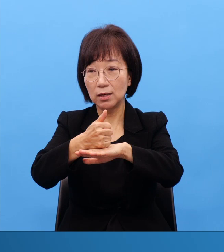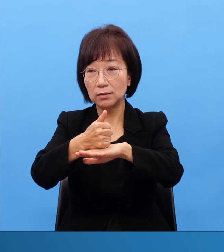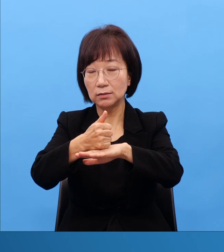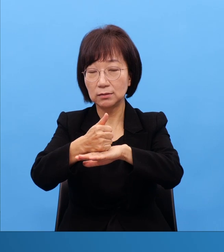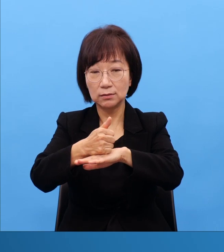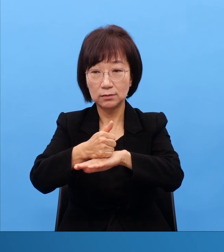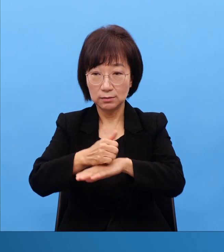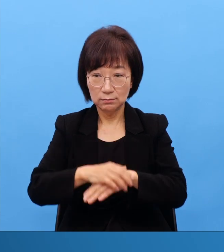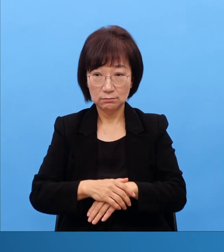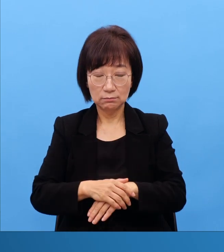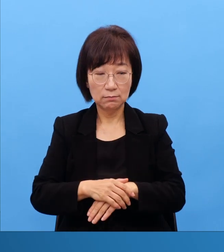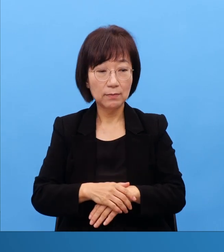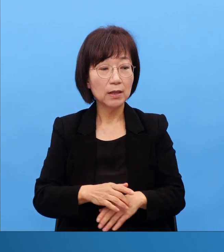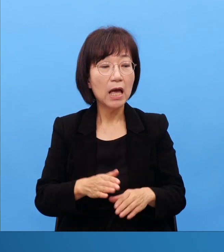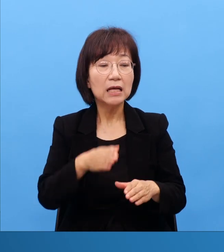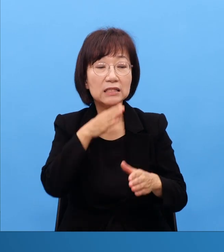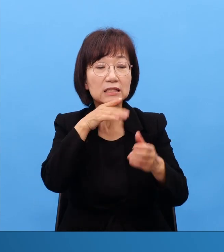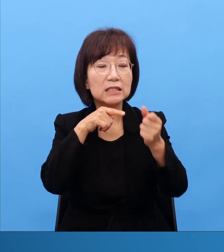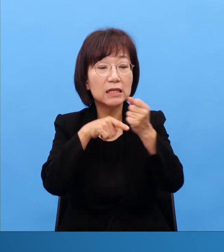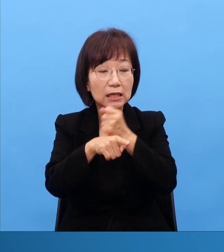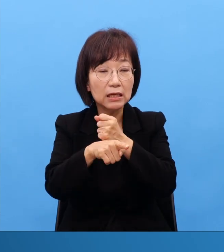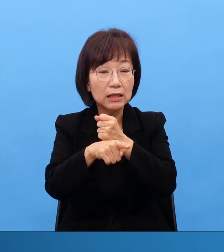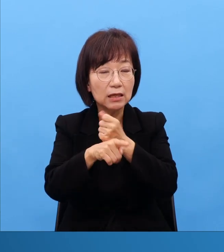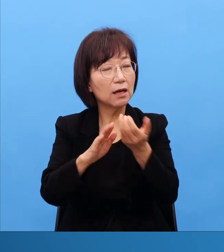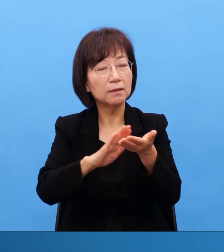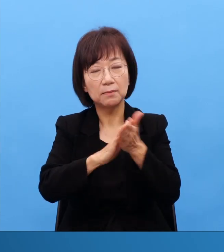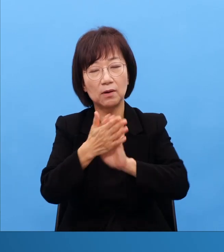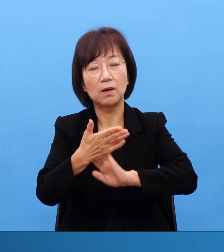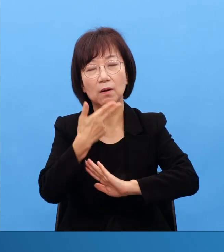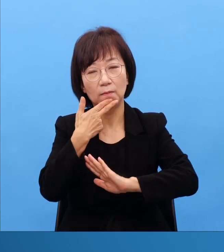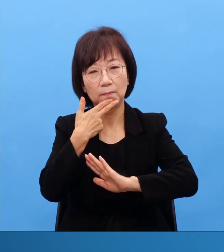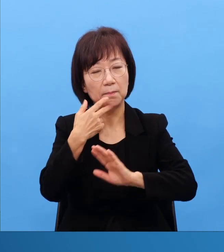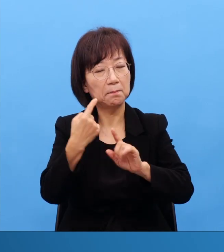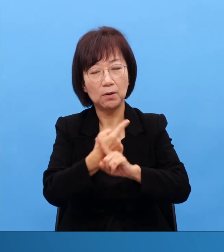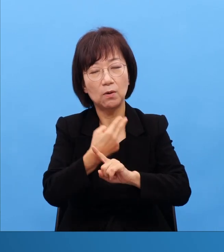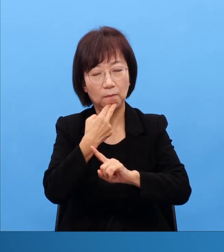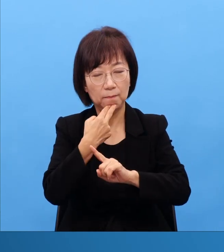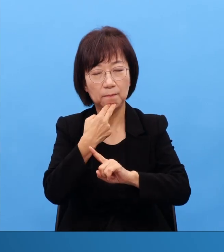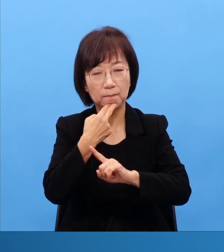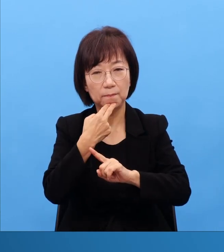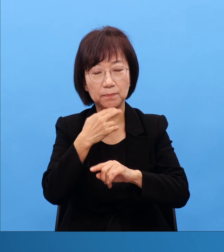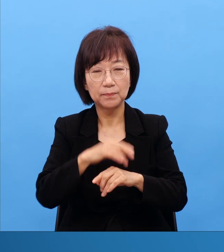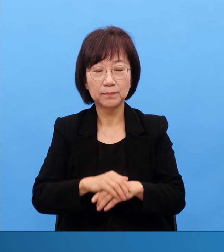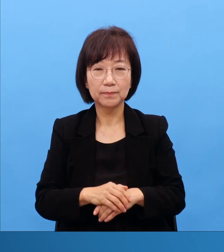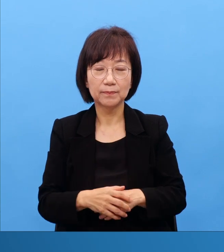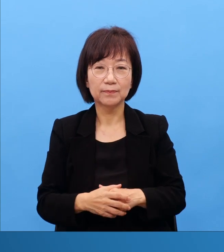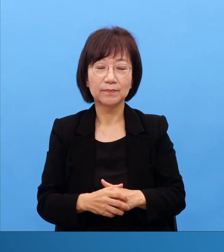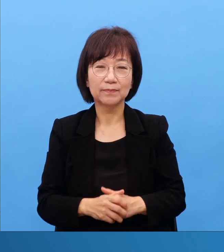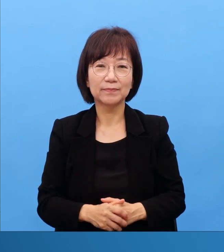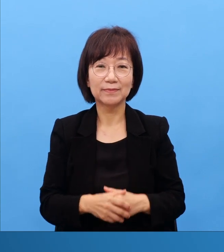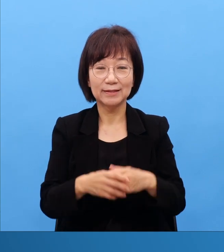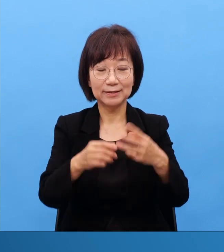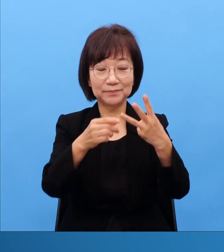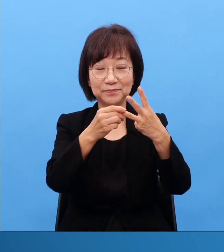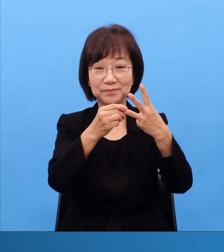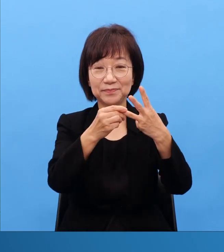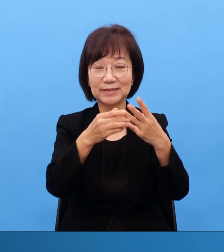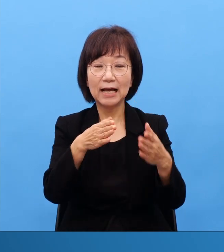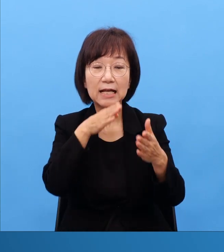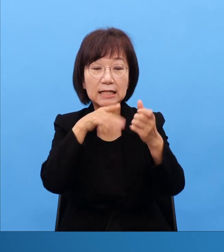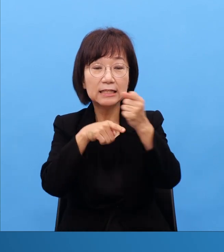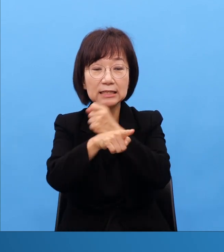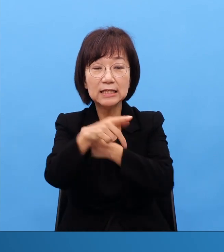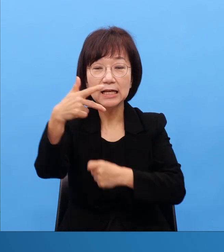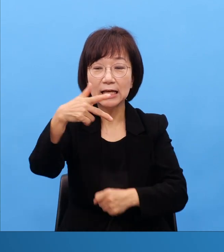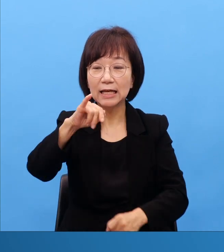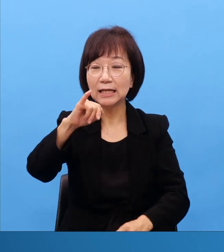not change. 무슨 진리입니까? What kind of truth is 반드시 it? 놓치기 예수님이 세계 진리를 말합니다. We see the people lose hold of this, but you must not. 여러분 이 놓치면 안